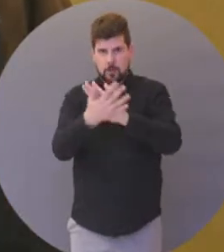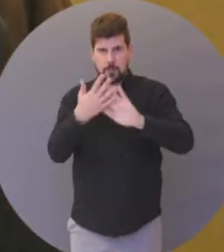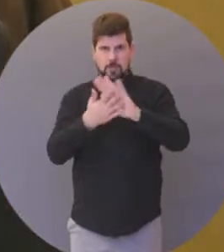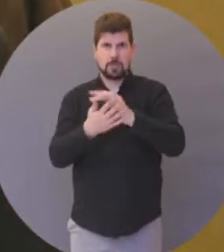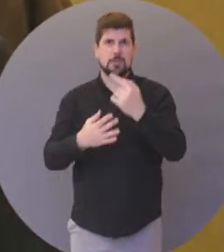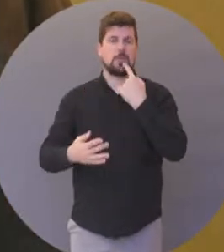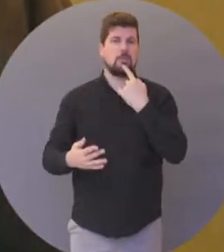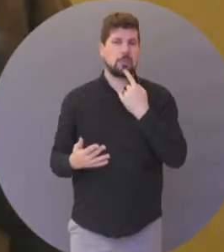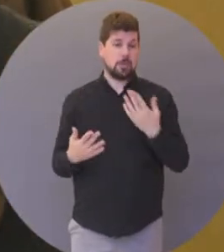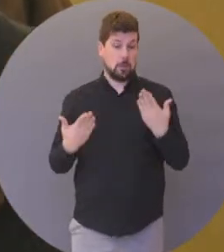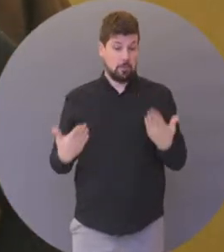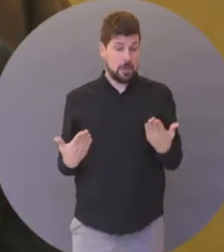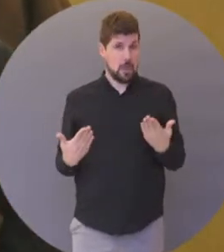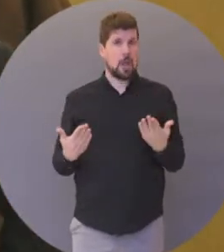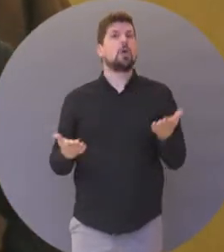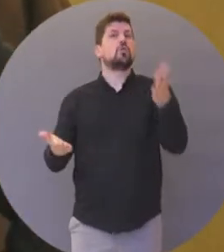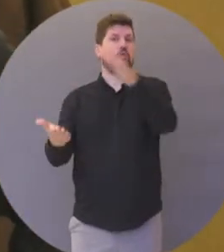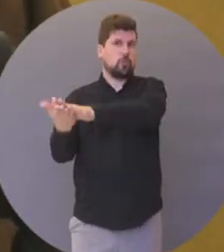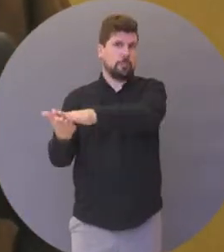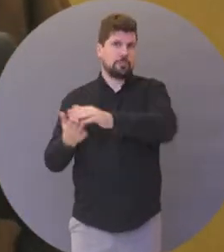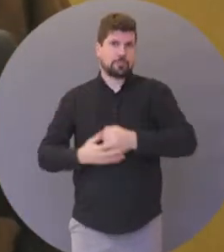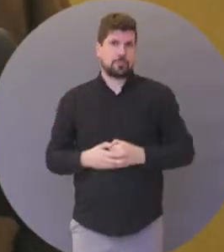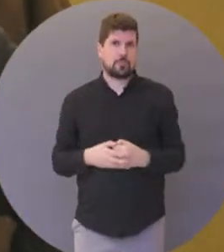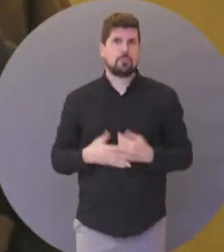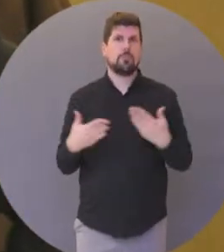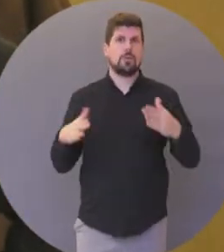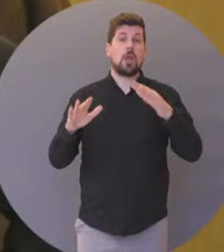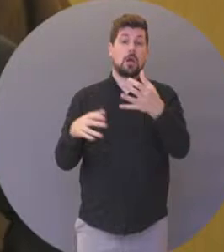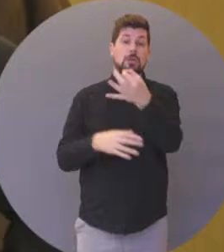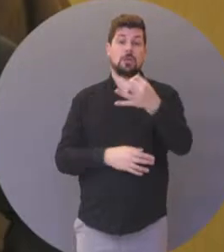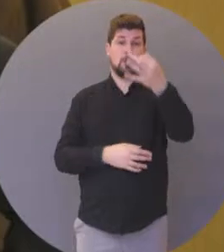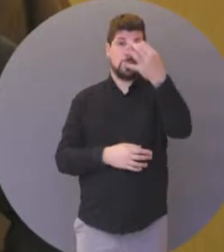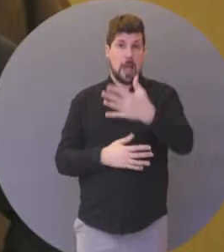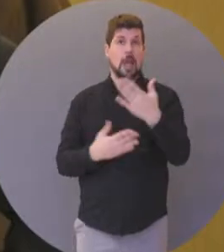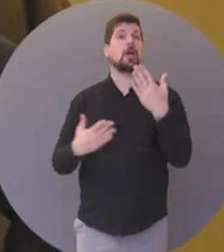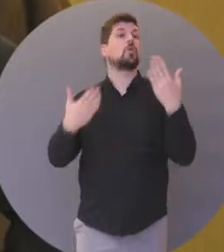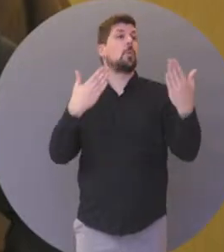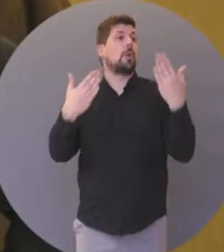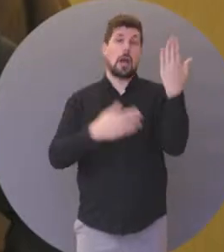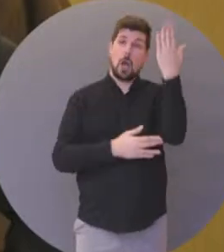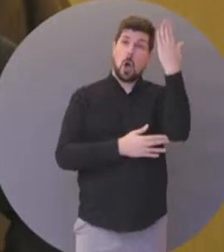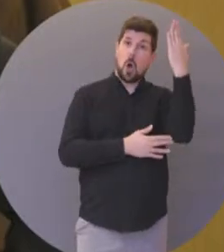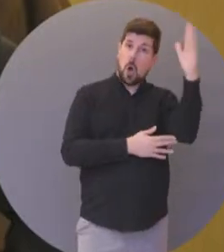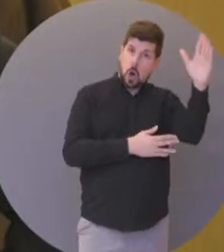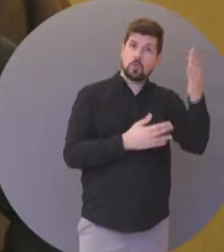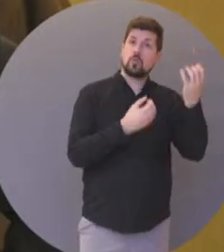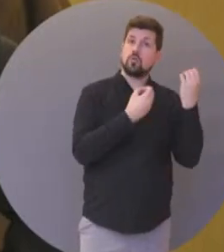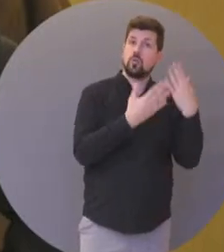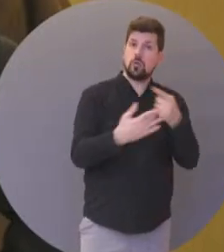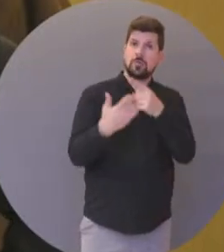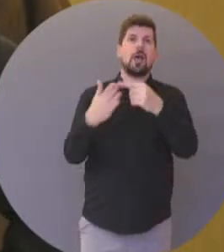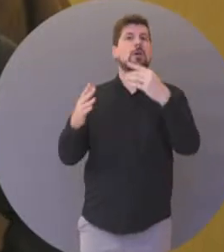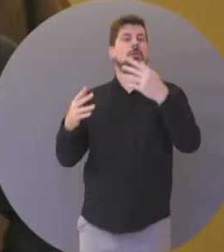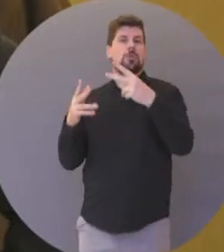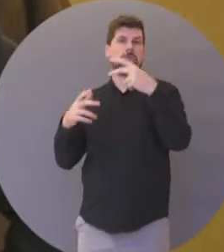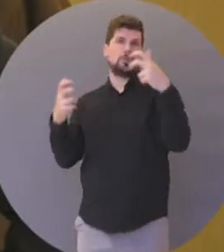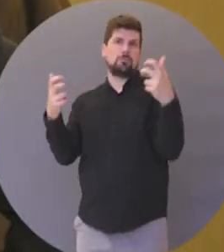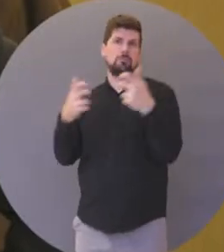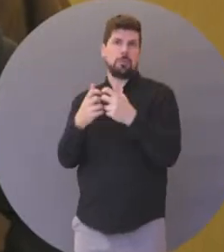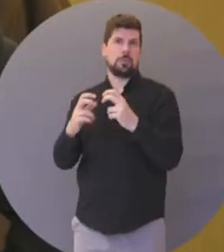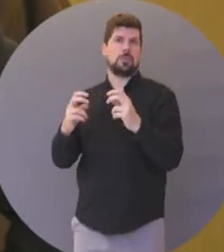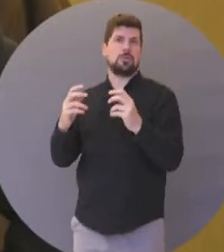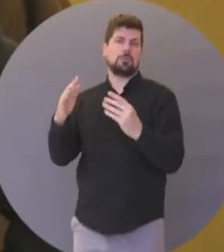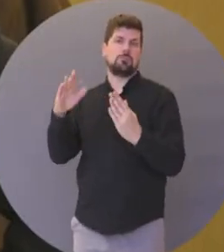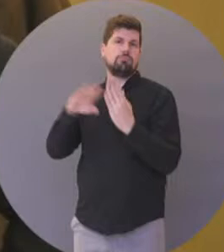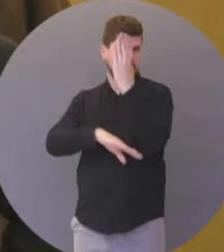important que le coût actuel le nucléaire est désormais une énergie plus cher que les alternatives qui peuvent déployer massivement un brève échéance si